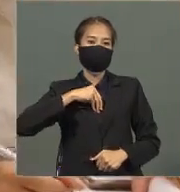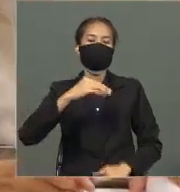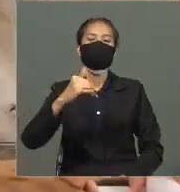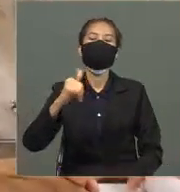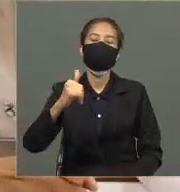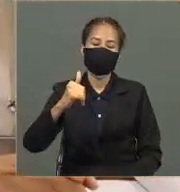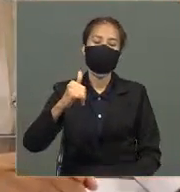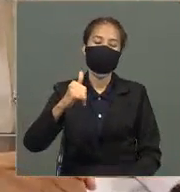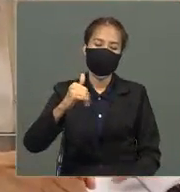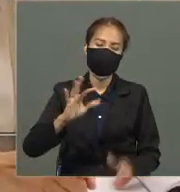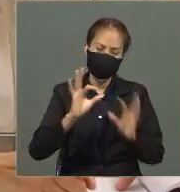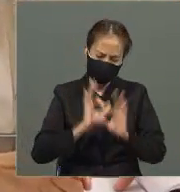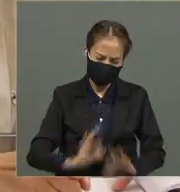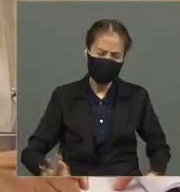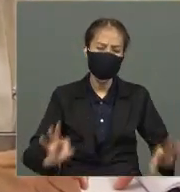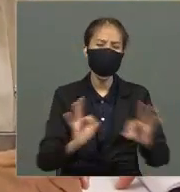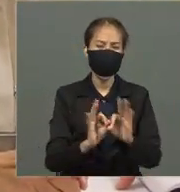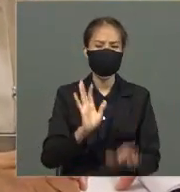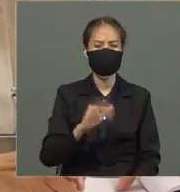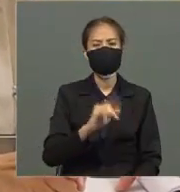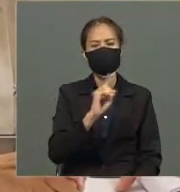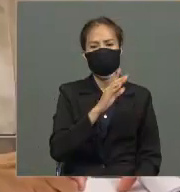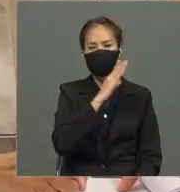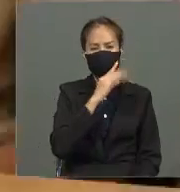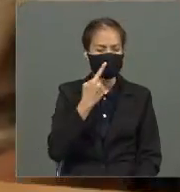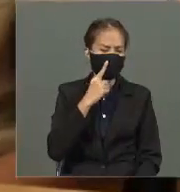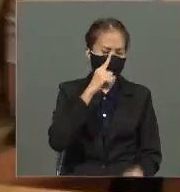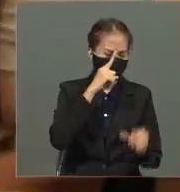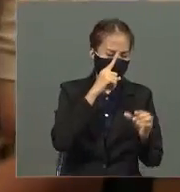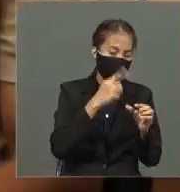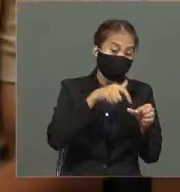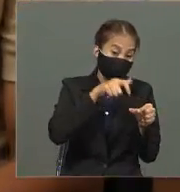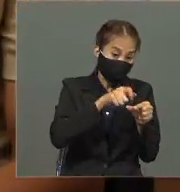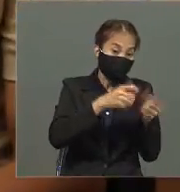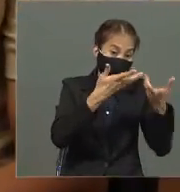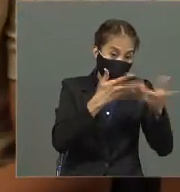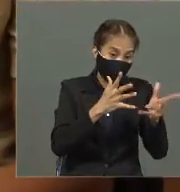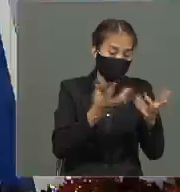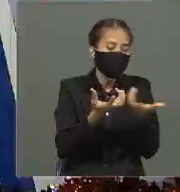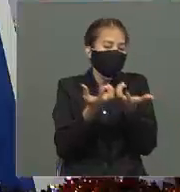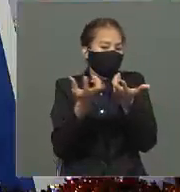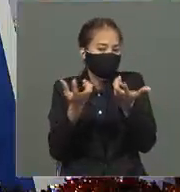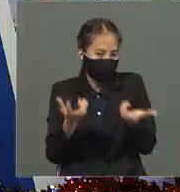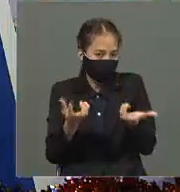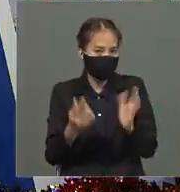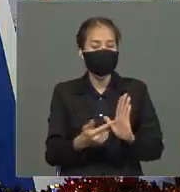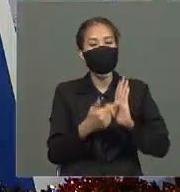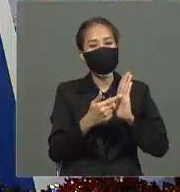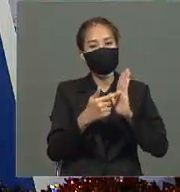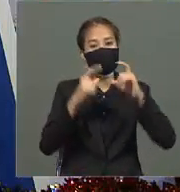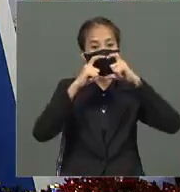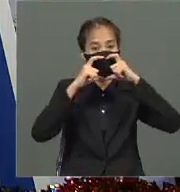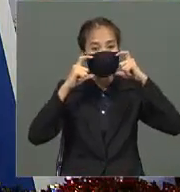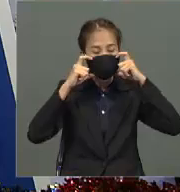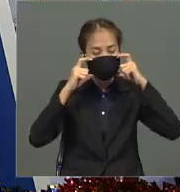ก็จะเป็นอันตรายกับเขาได้ถ้าสิ่งที่สำคัญก็คือเรื่องของการคัดแยกขยะนะพี่ป๋องอันนี้สำคัญมากทีเดียวๆอย่างเช่นหน้ากากอนามัยหรือว่าชุดตรวจ